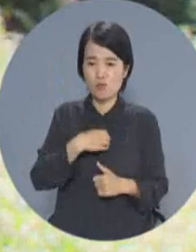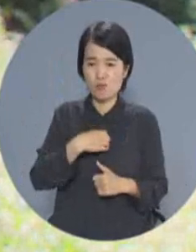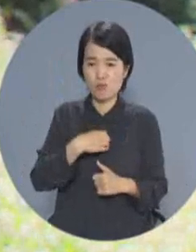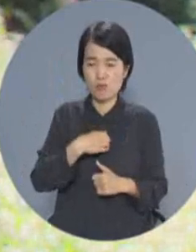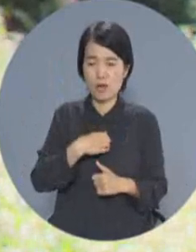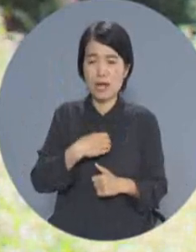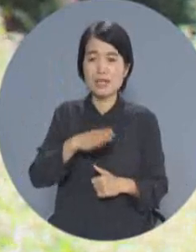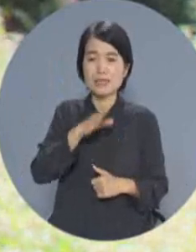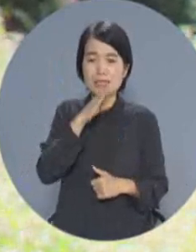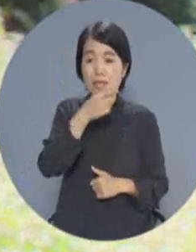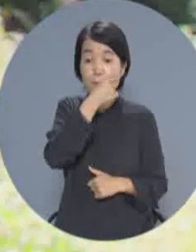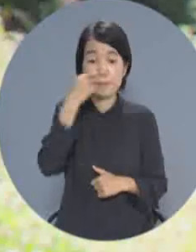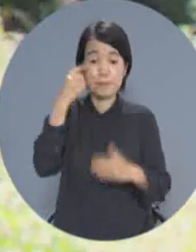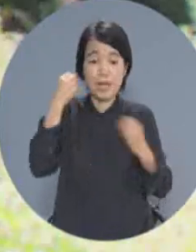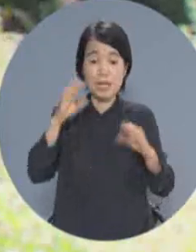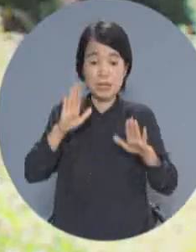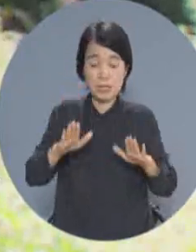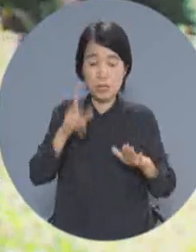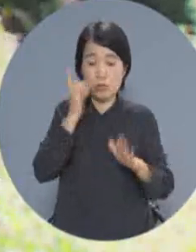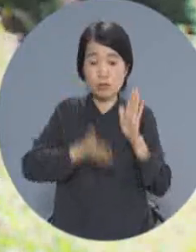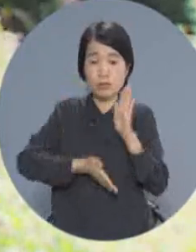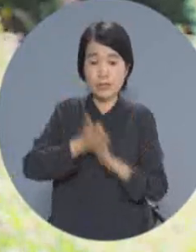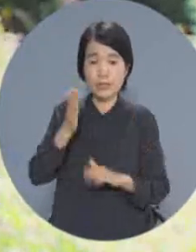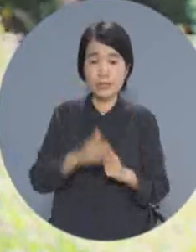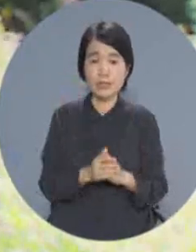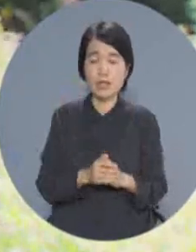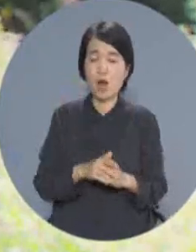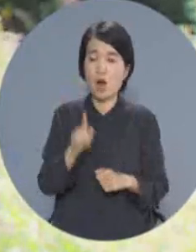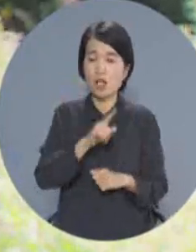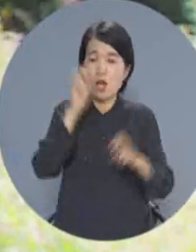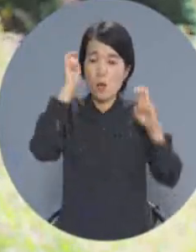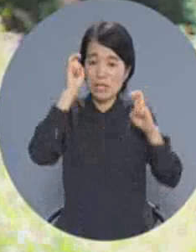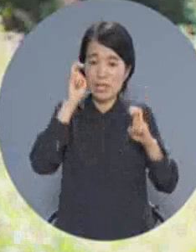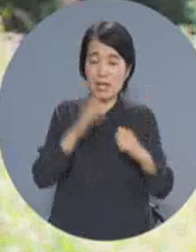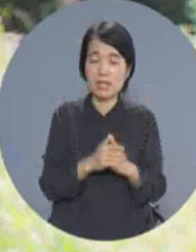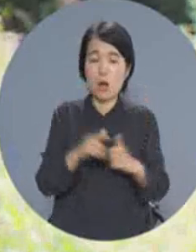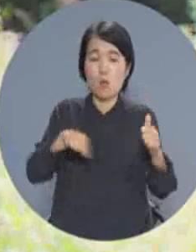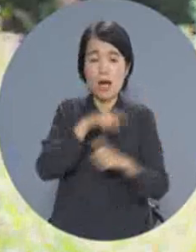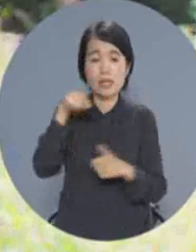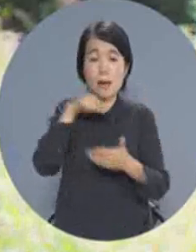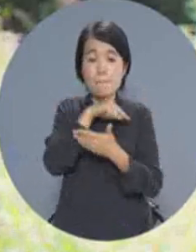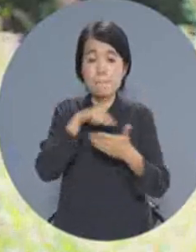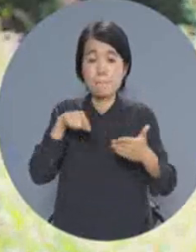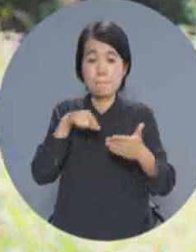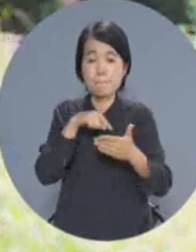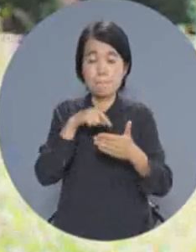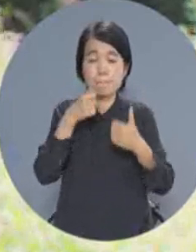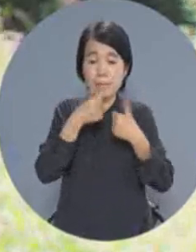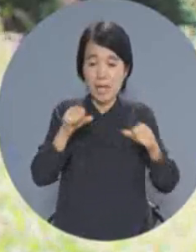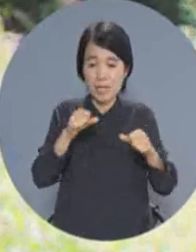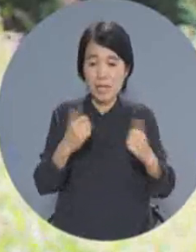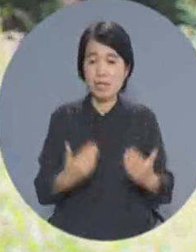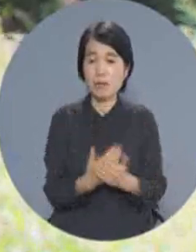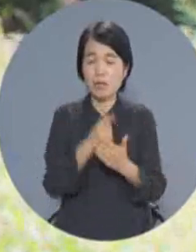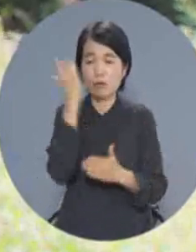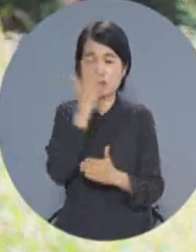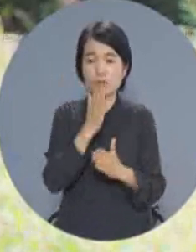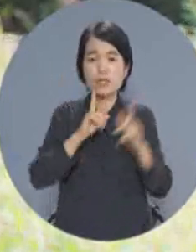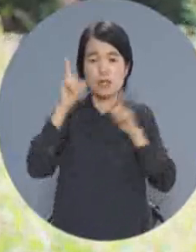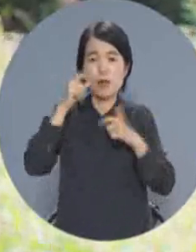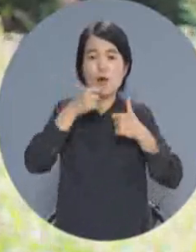사실로 드러났습니다. 이 시점에서 여수시는 특정 기업이 환경 파괴 개발로 여수의